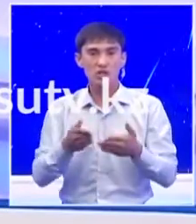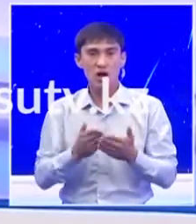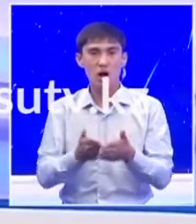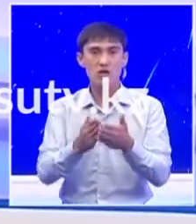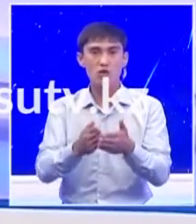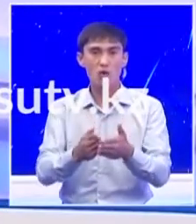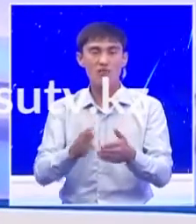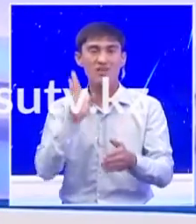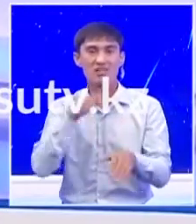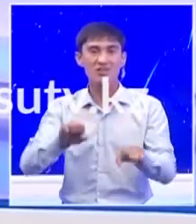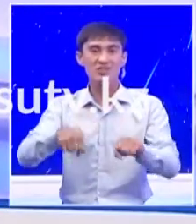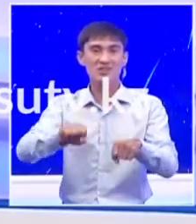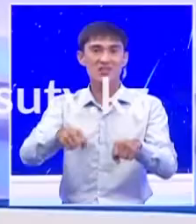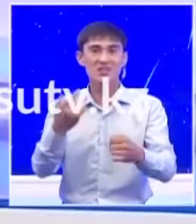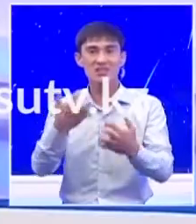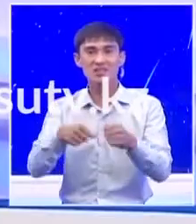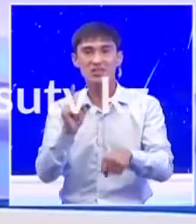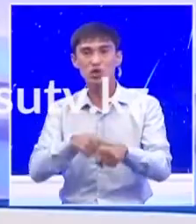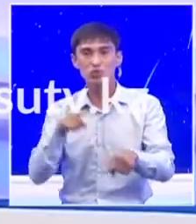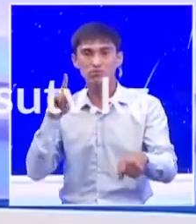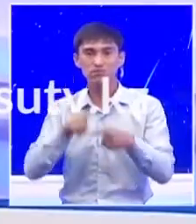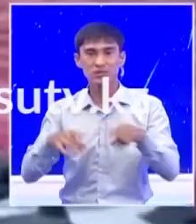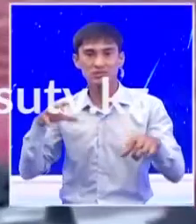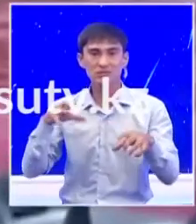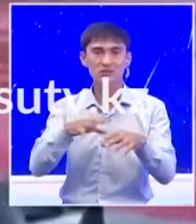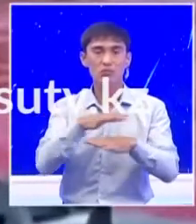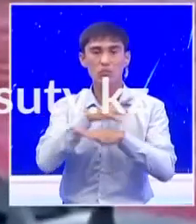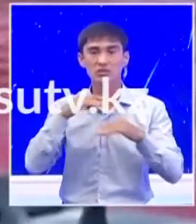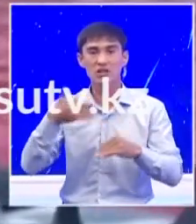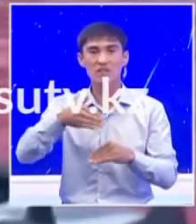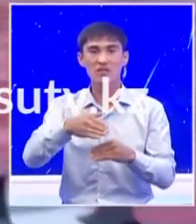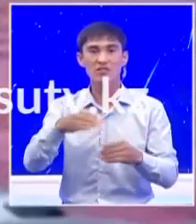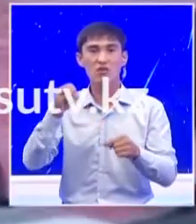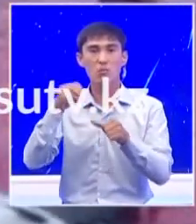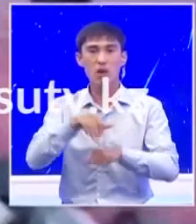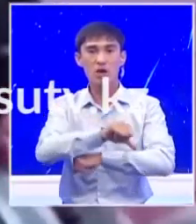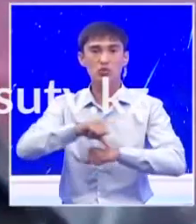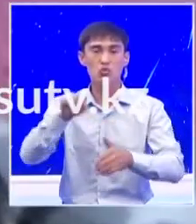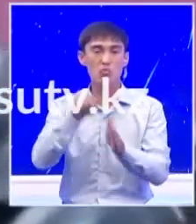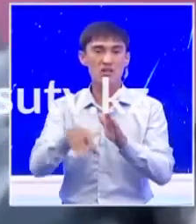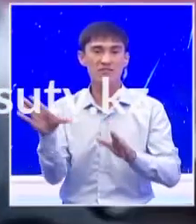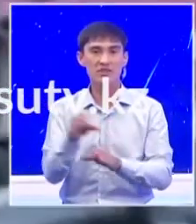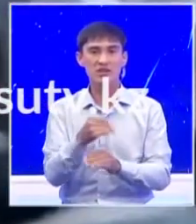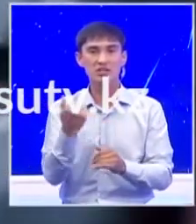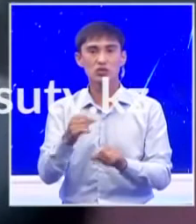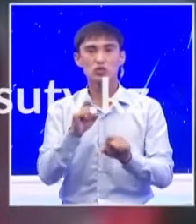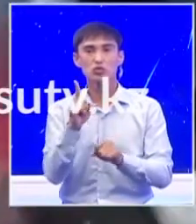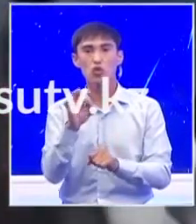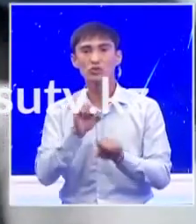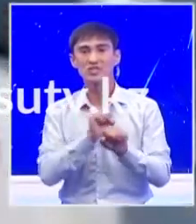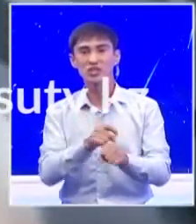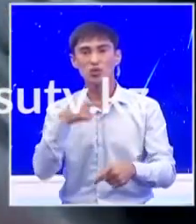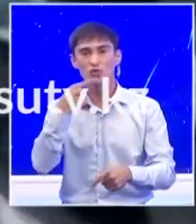катеров и гидроциклов за несколько часов загнали большую стаю дельфинов к пляжу и убили почти всех из них.